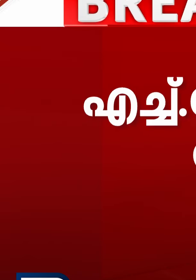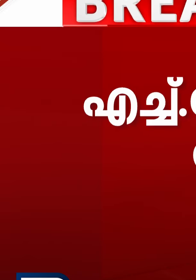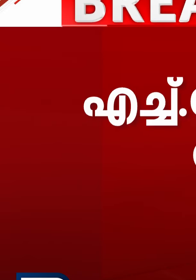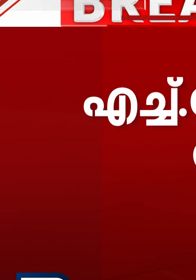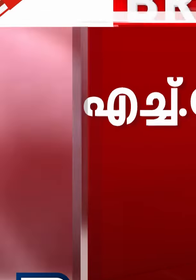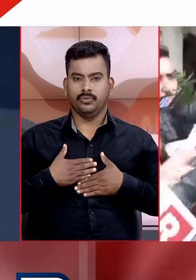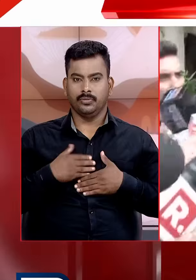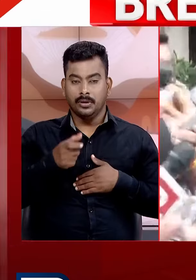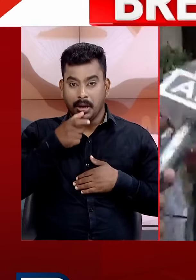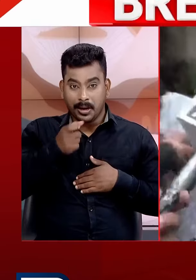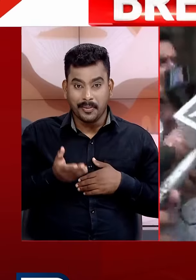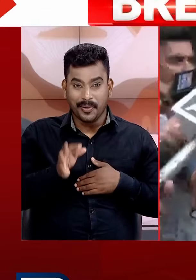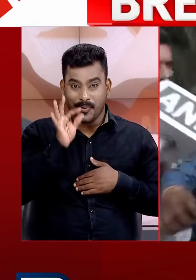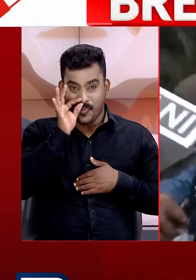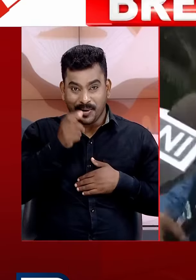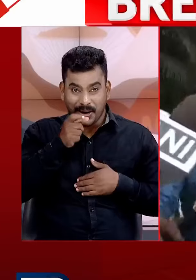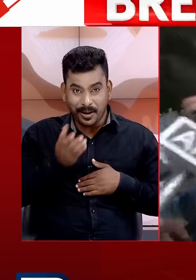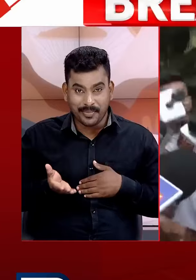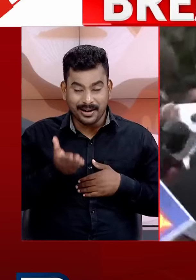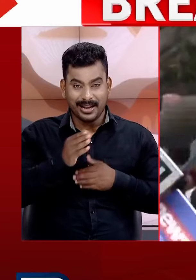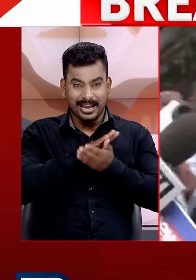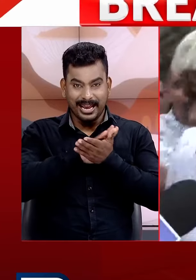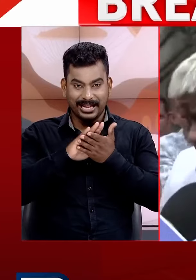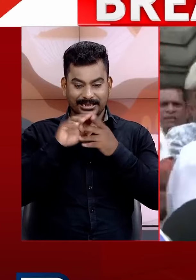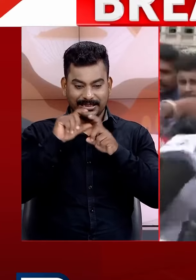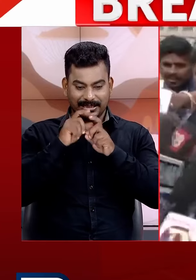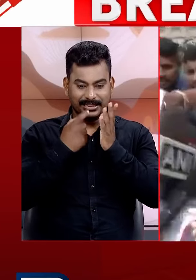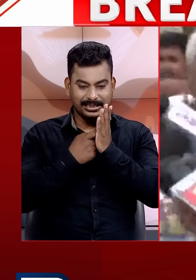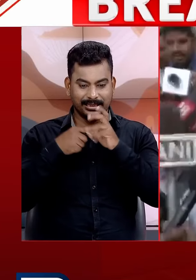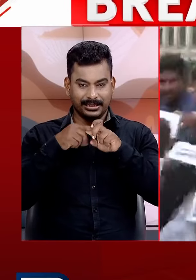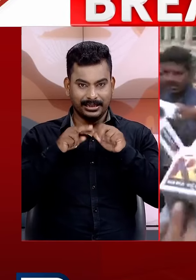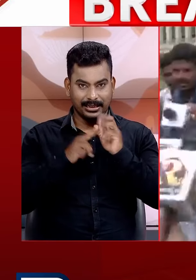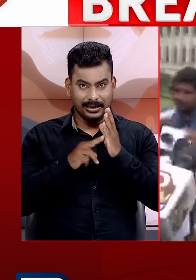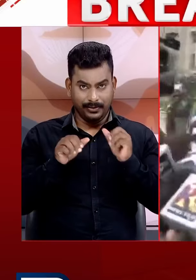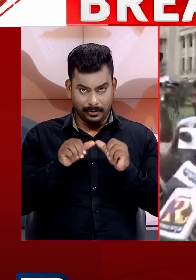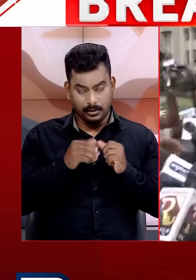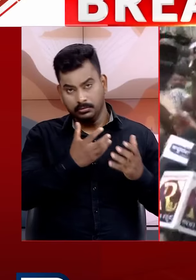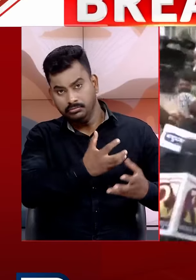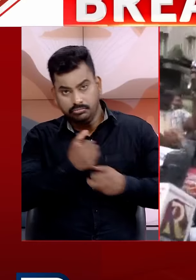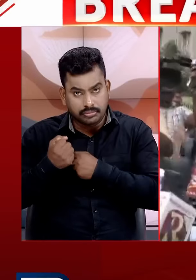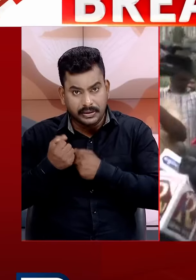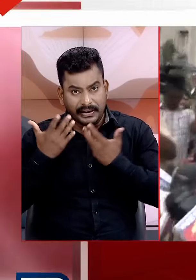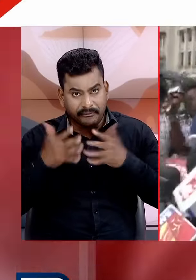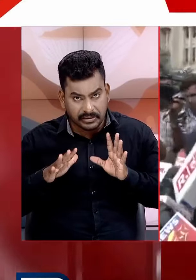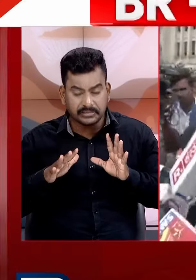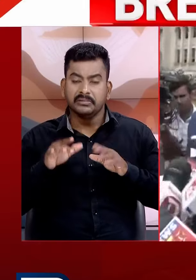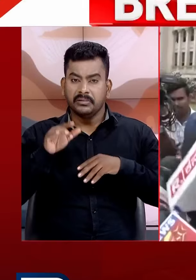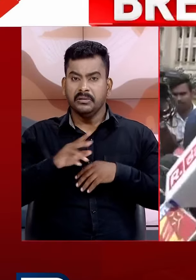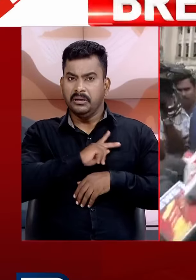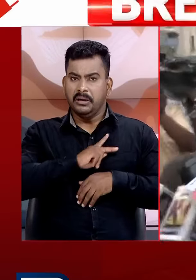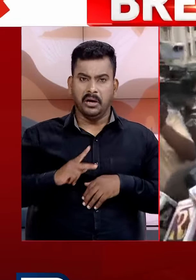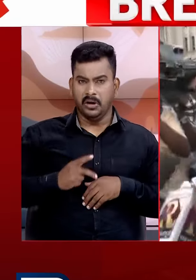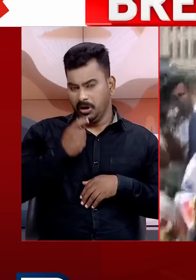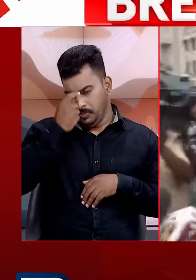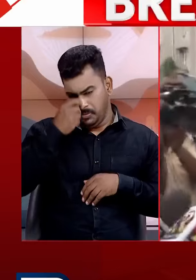രേവണയ്ക്കെതിരെ പീഡന പരാതി നൽകിയ യുവതിയെ എച്ച്ഡി രേവണ്ണയുടെ നിർദ്ദേശപ്രകാരം തട്ടിക്കൊണ്ടുപോയി എന്നാണ് കേസ്. വലിയ വിവാദമായതായിരുന്നു. കർണാടകയിലെ